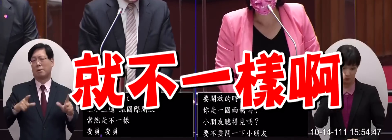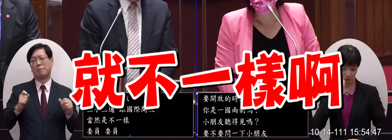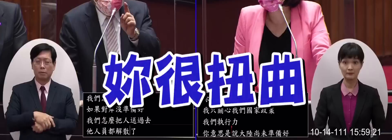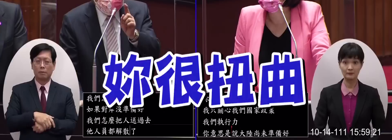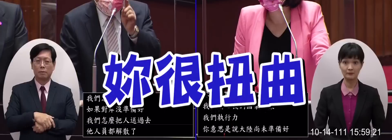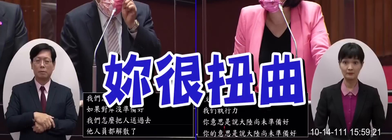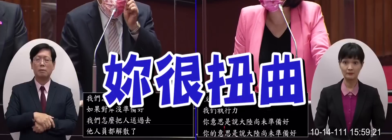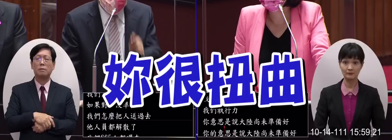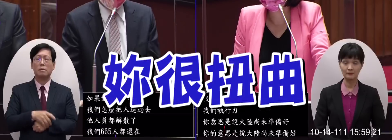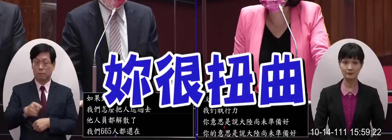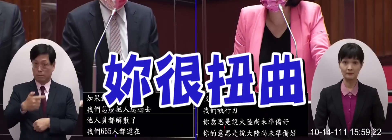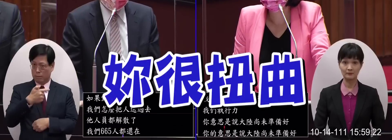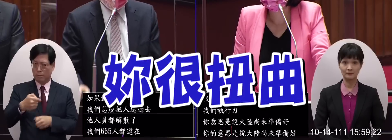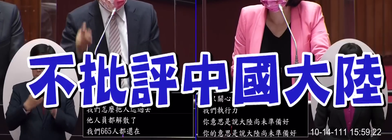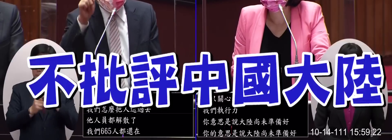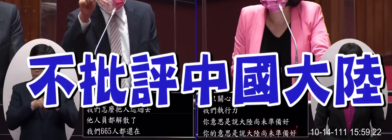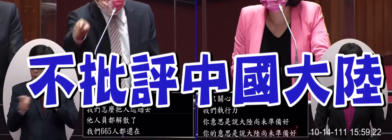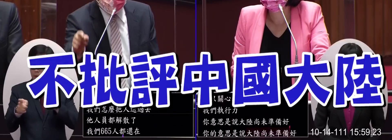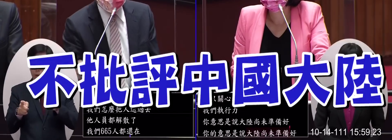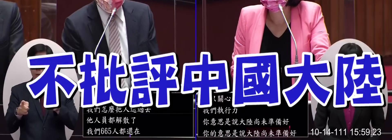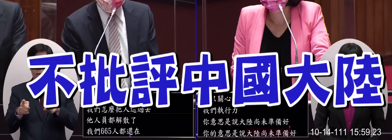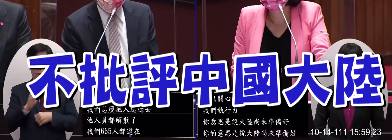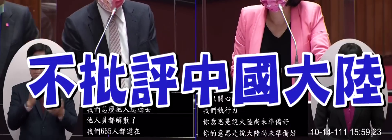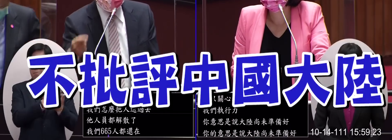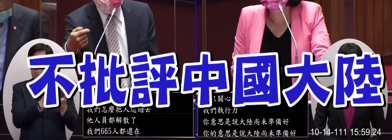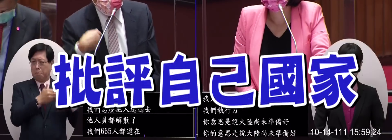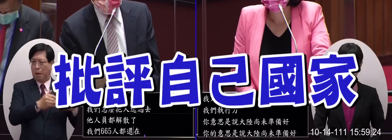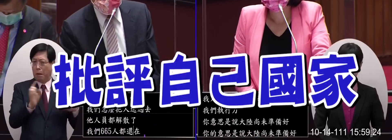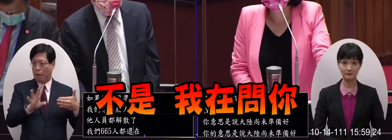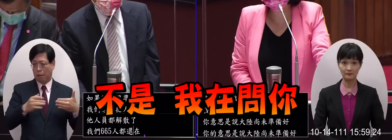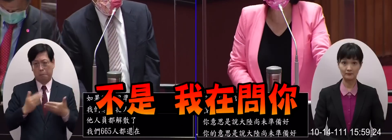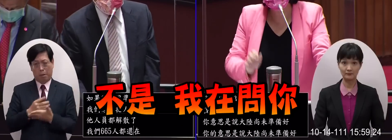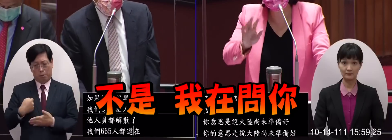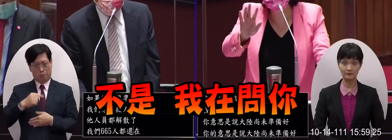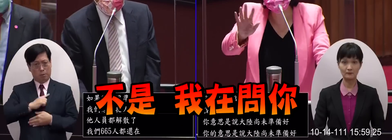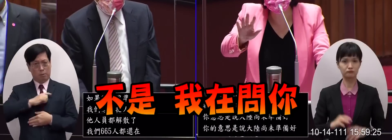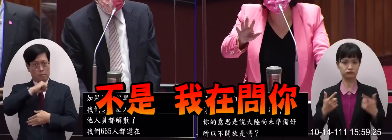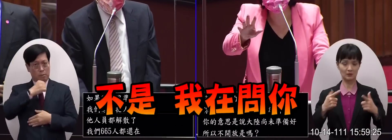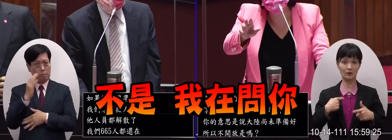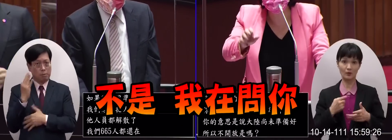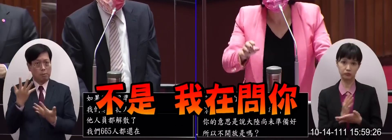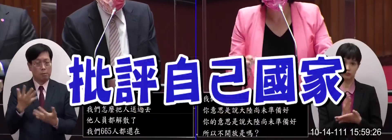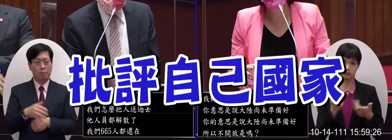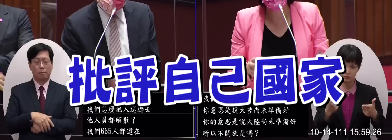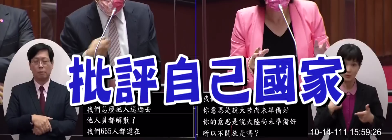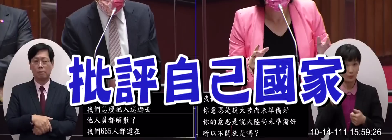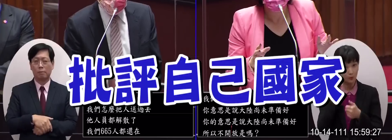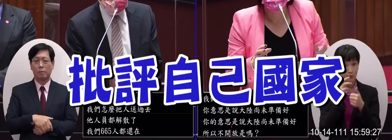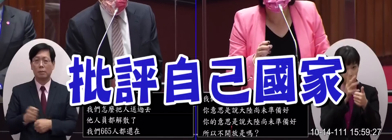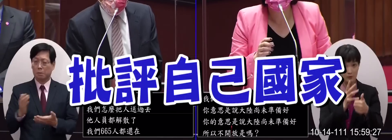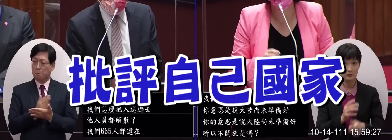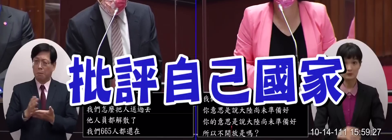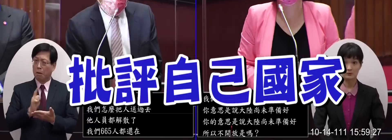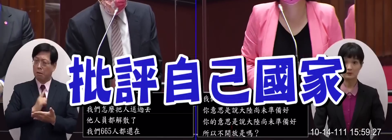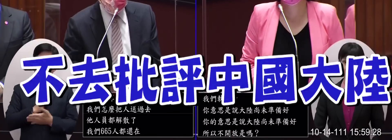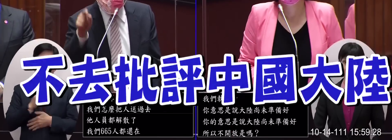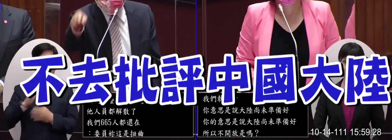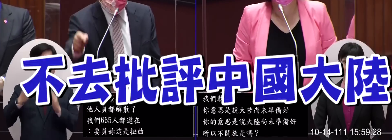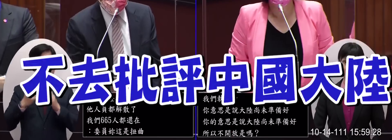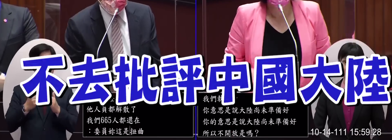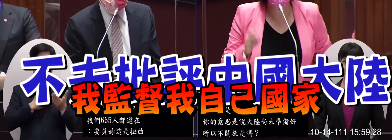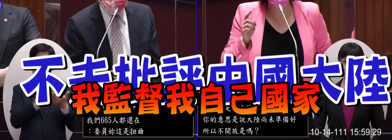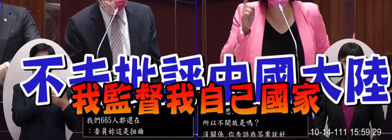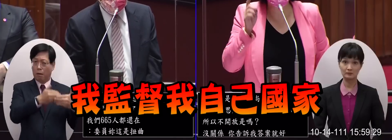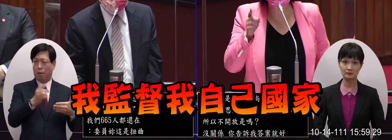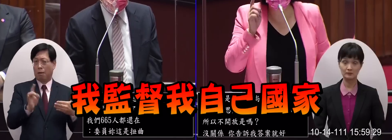啊！你很扭曲，你不批评中国，批评自己的国家。 不是，我不是批评，我在问你。 你批评自己的国家，你不